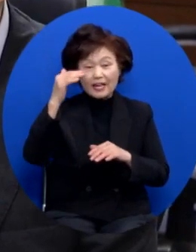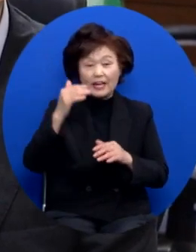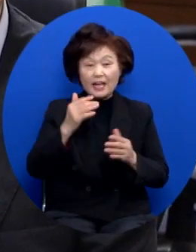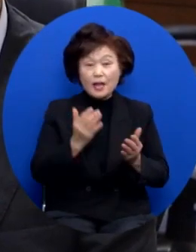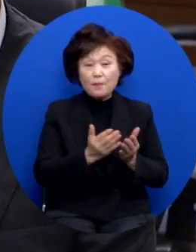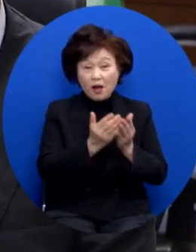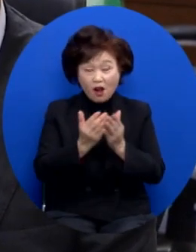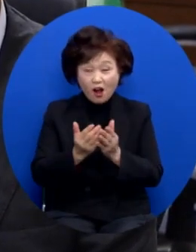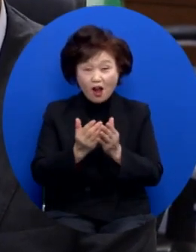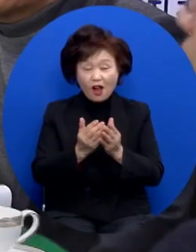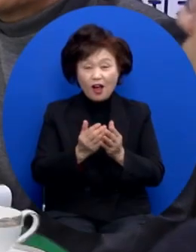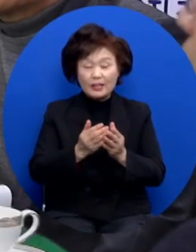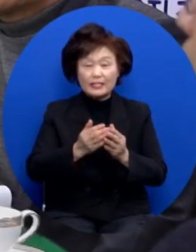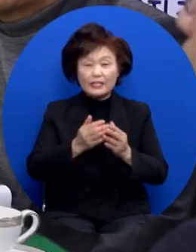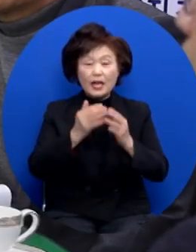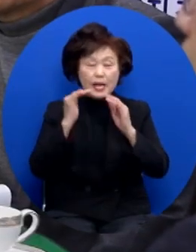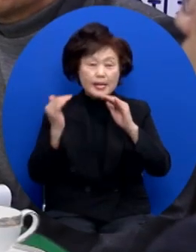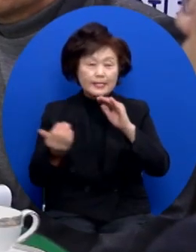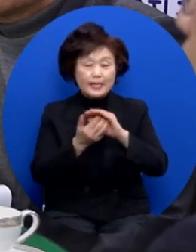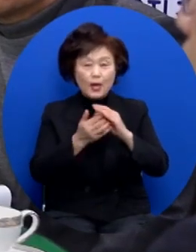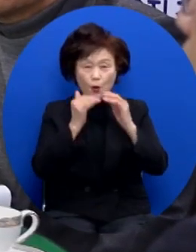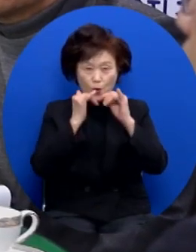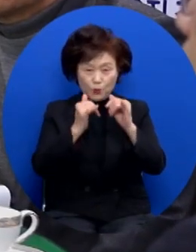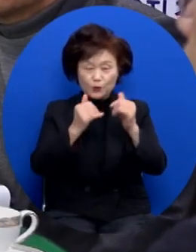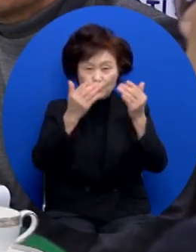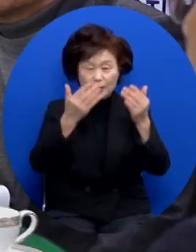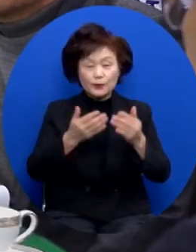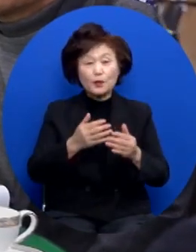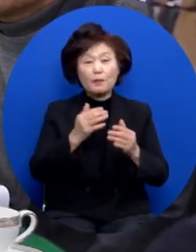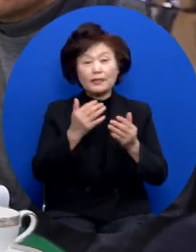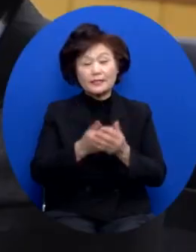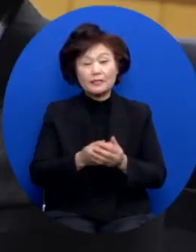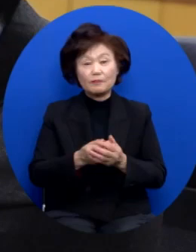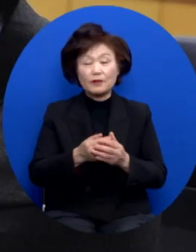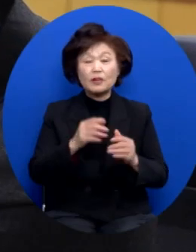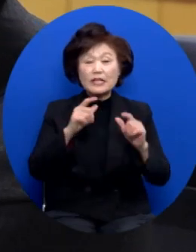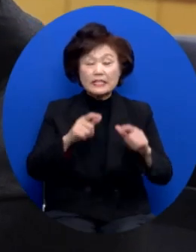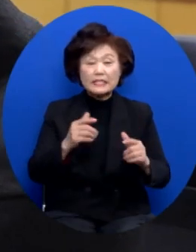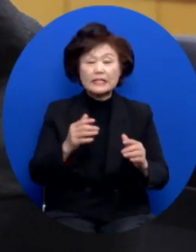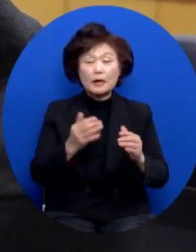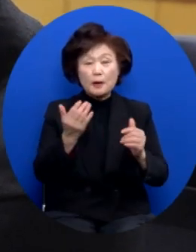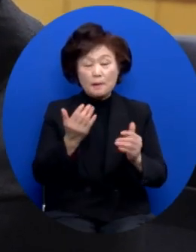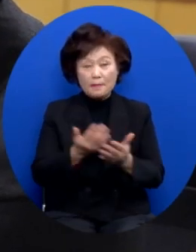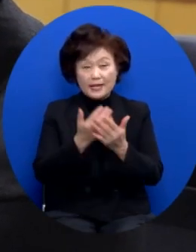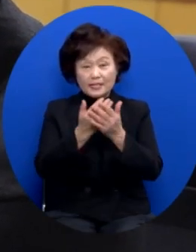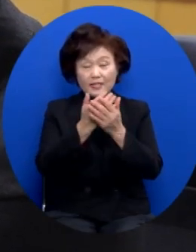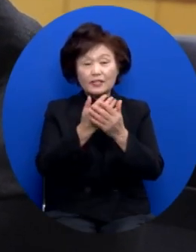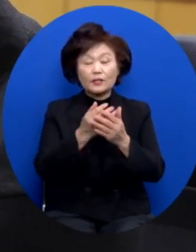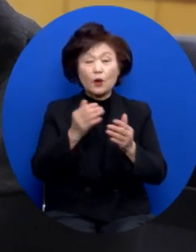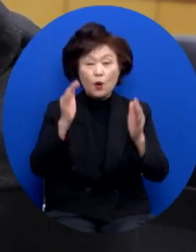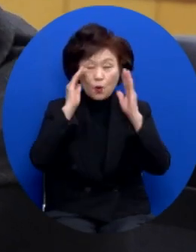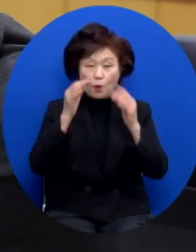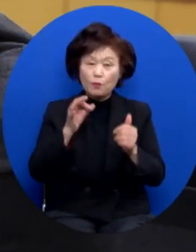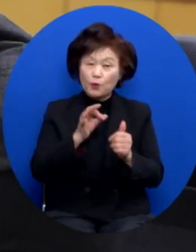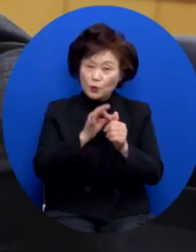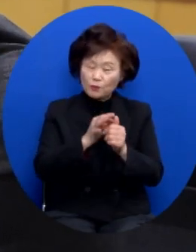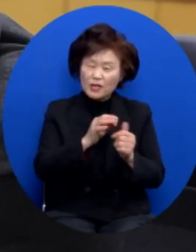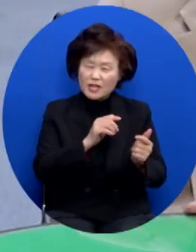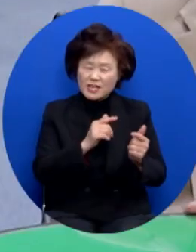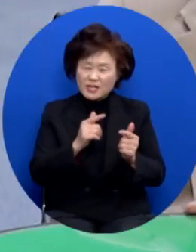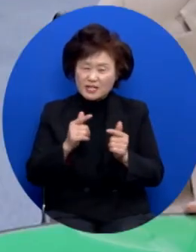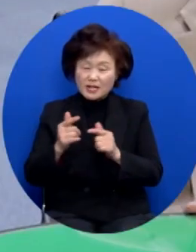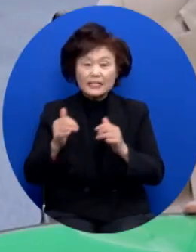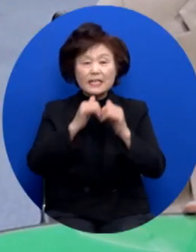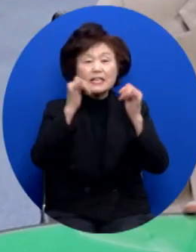우수상과 우수 선박으로 선정됐으며 지역 인재 양성을 위한 발전 기금과 장학금 전달 등 다양한 사회적